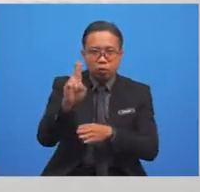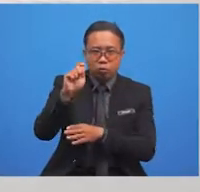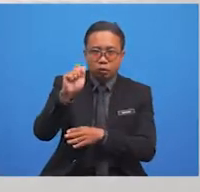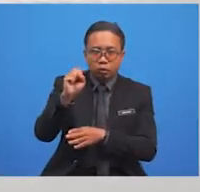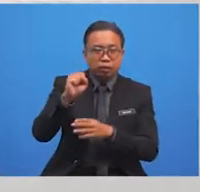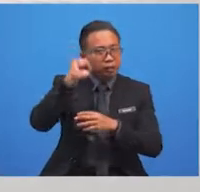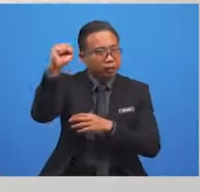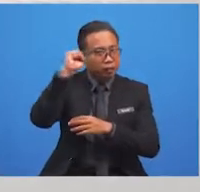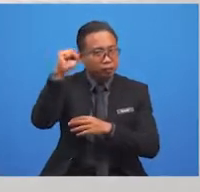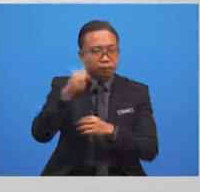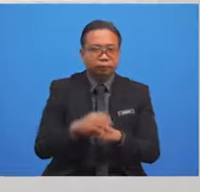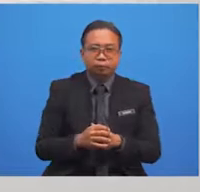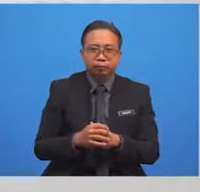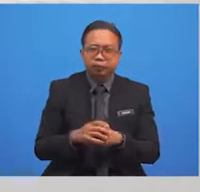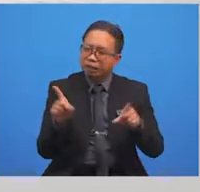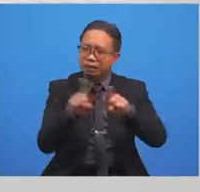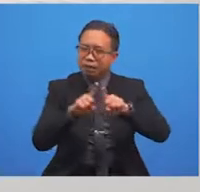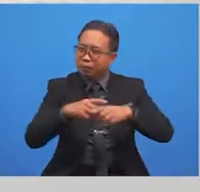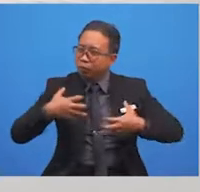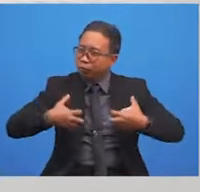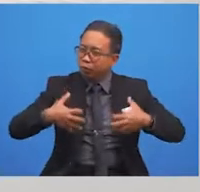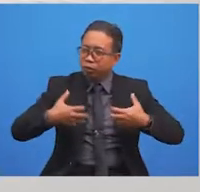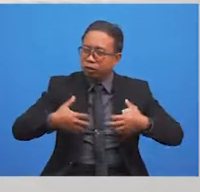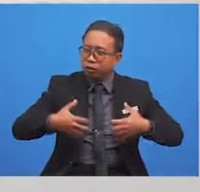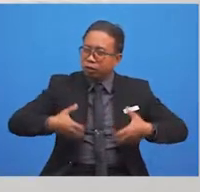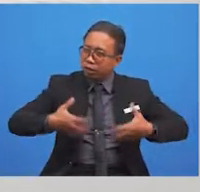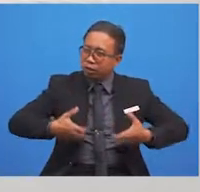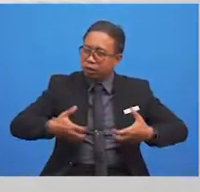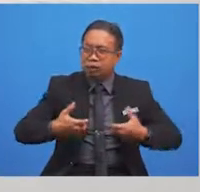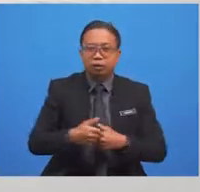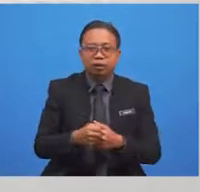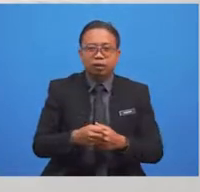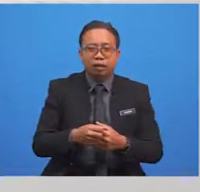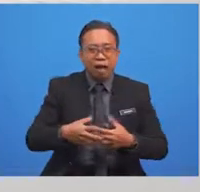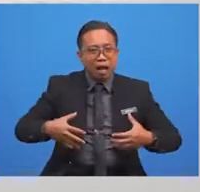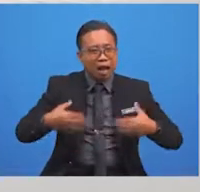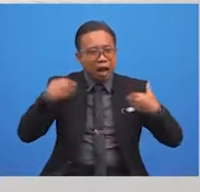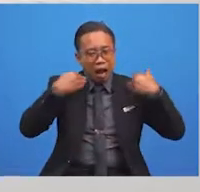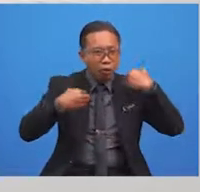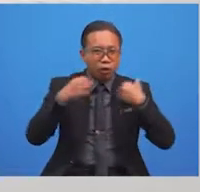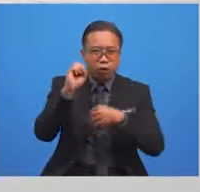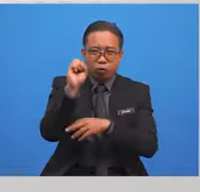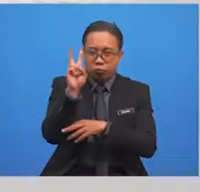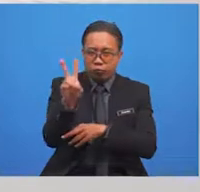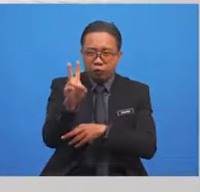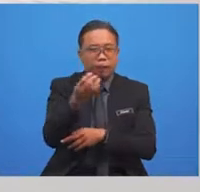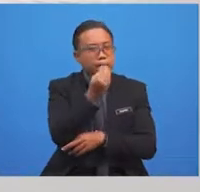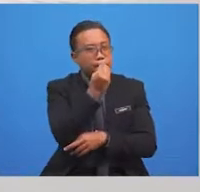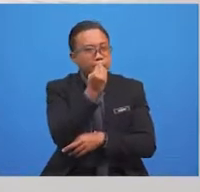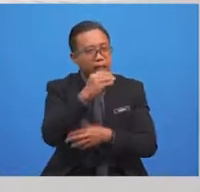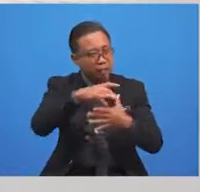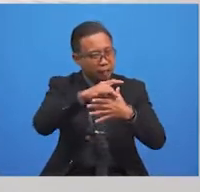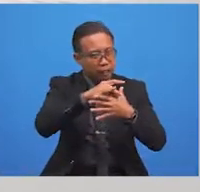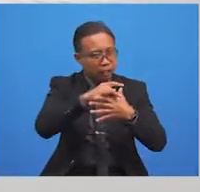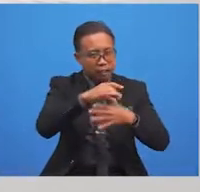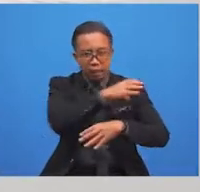Sabah. Seperti monyet Belanda, orang utan juga haiwan omnivor, iaitu memakan